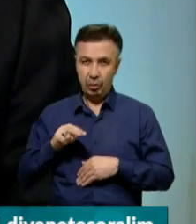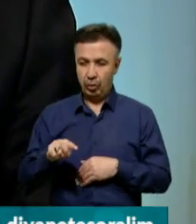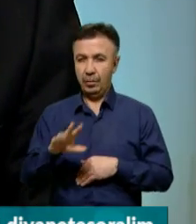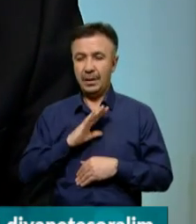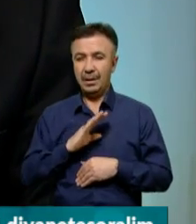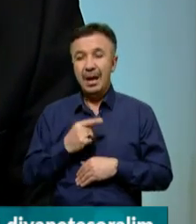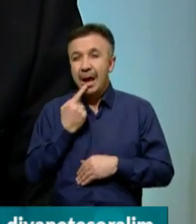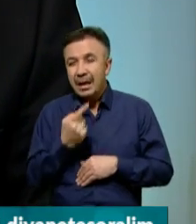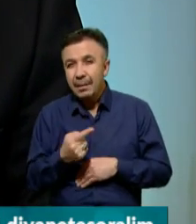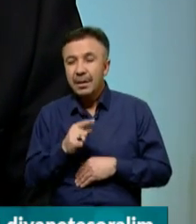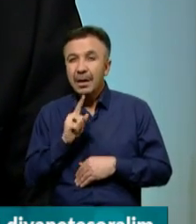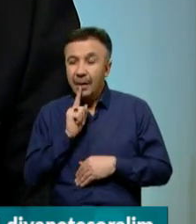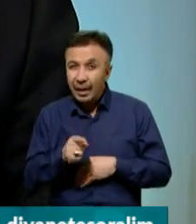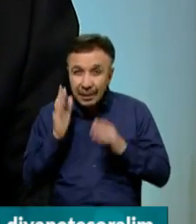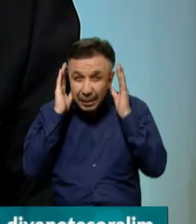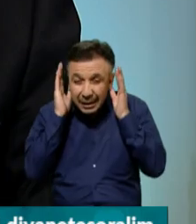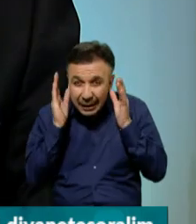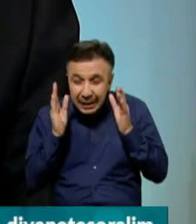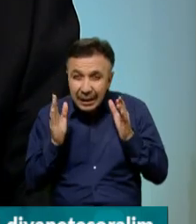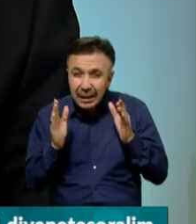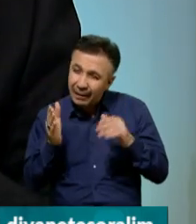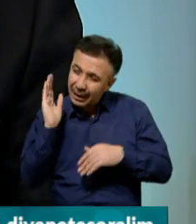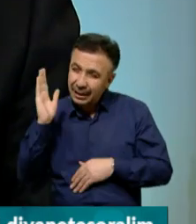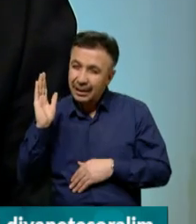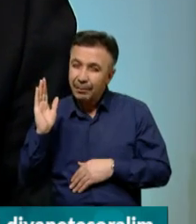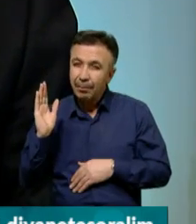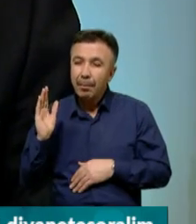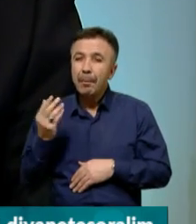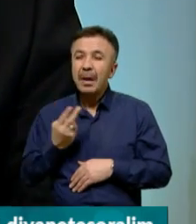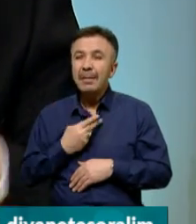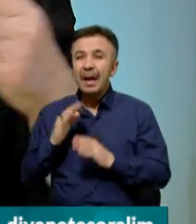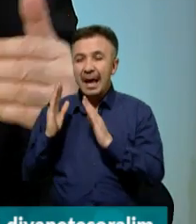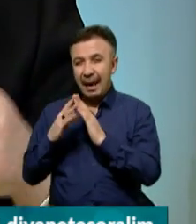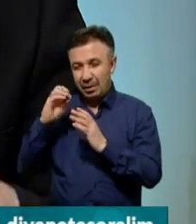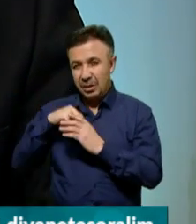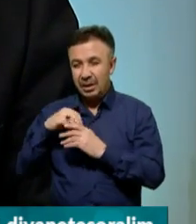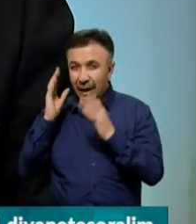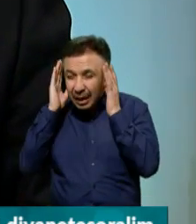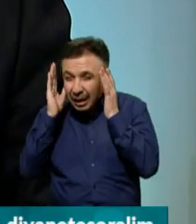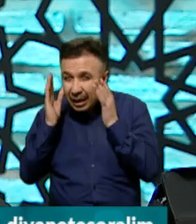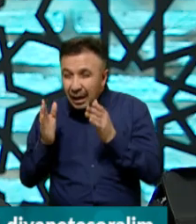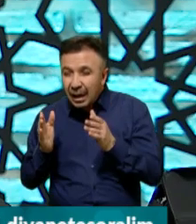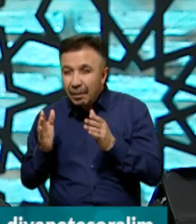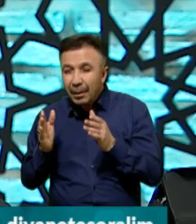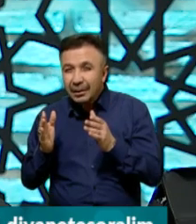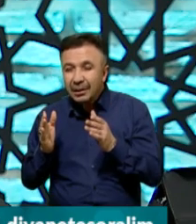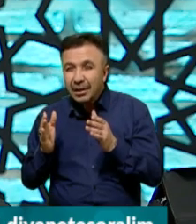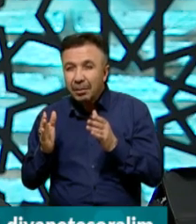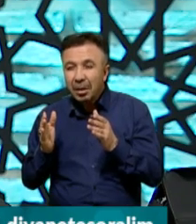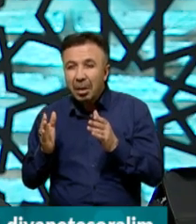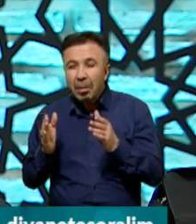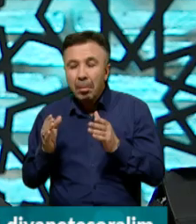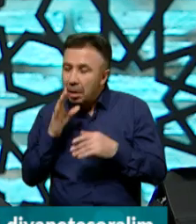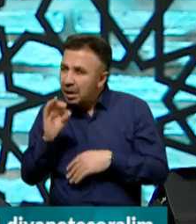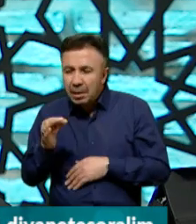Ya da diyelim ki farzı kıldık ve gittik. Benim evimde kılmadığımı veya iş yerimde arkaya çekip kılmadığımı kim nereden bilebilir?